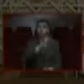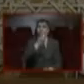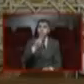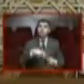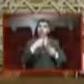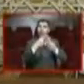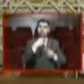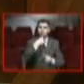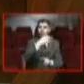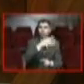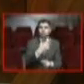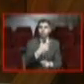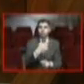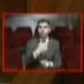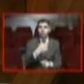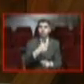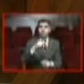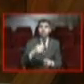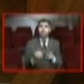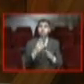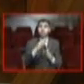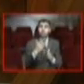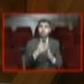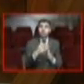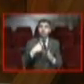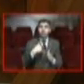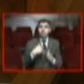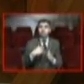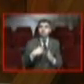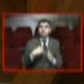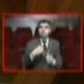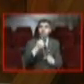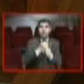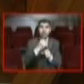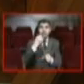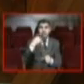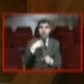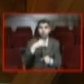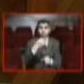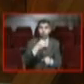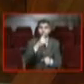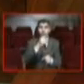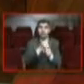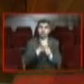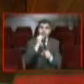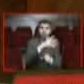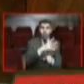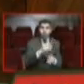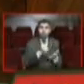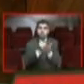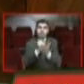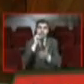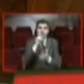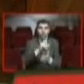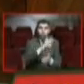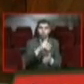انا نقول لكم ان هنا الكتوبر كملت المهم ما ديالي دكشي باش وعدتكم وادكون كملتو ان شاء الله في الكتوبر